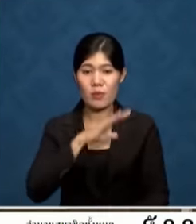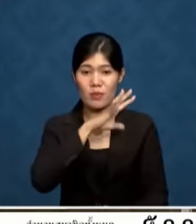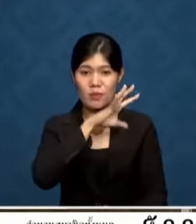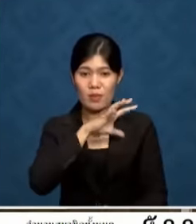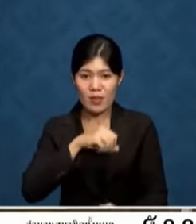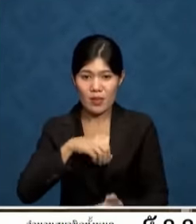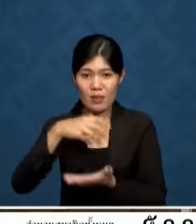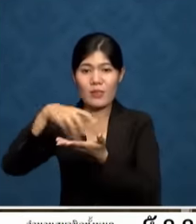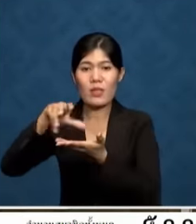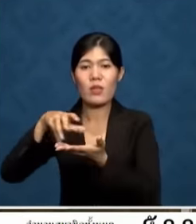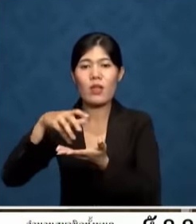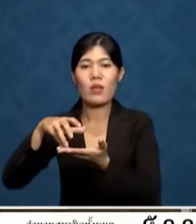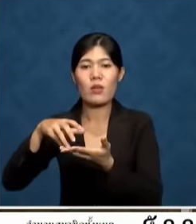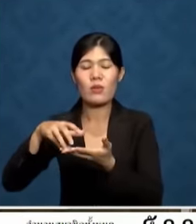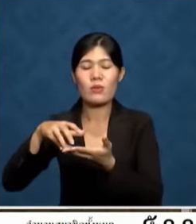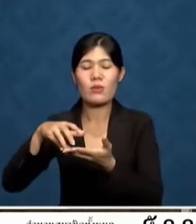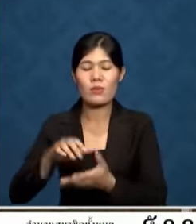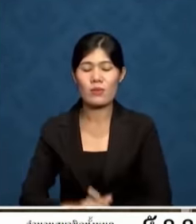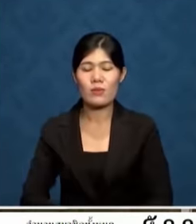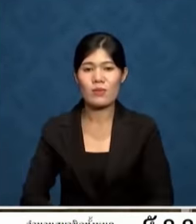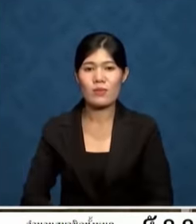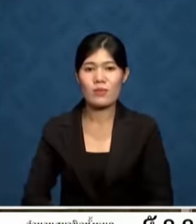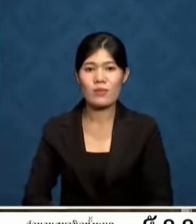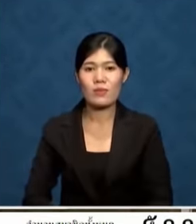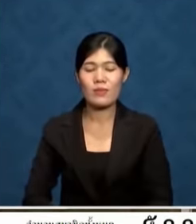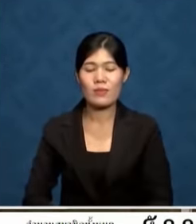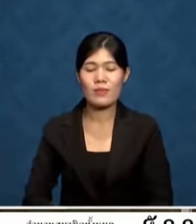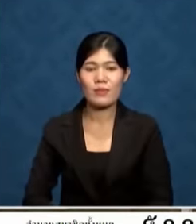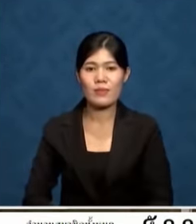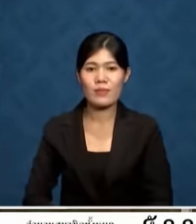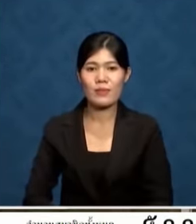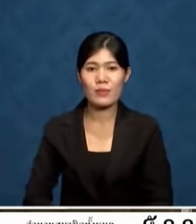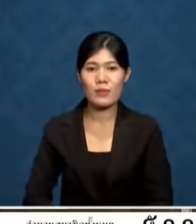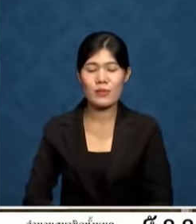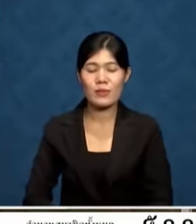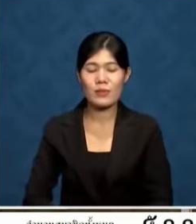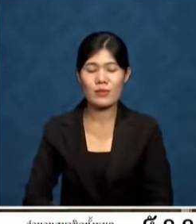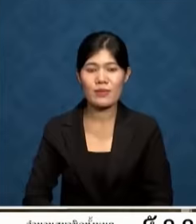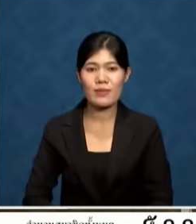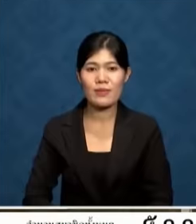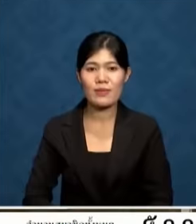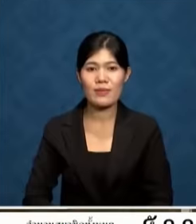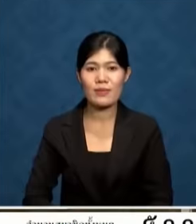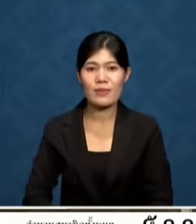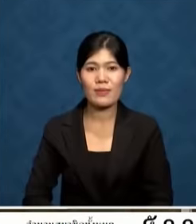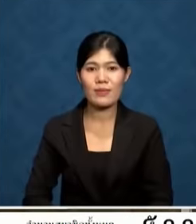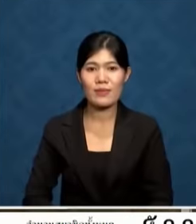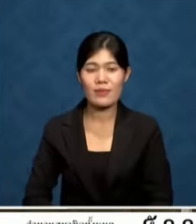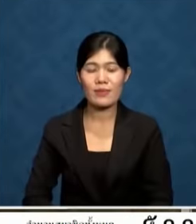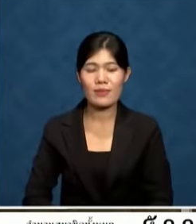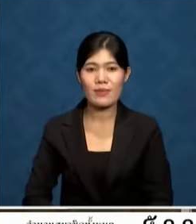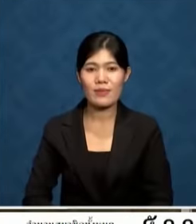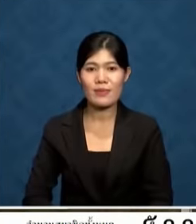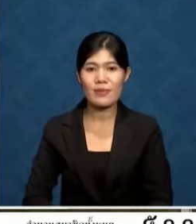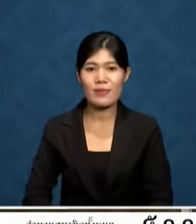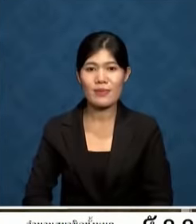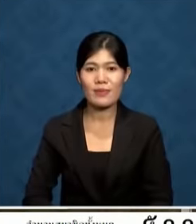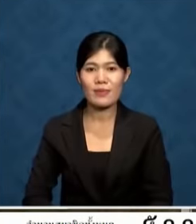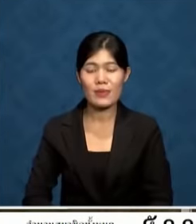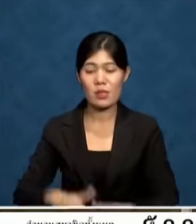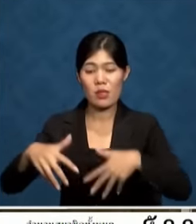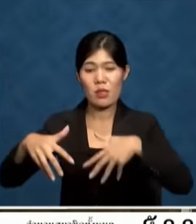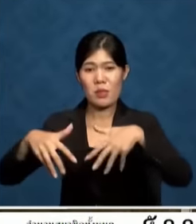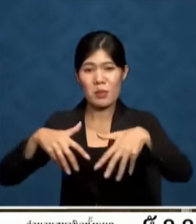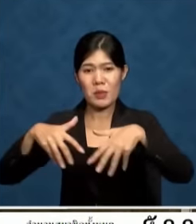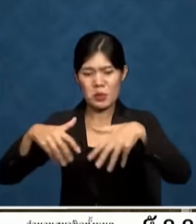ผ่านท่านประธานก็คือคำถามที่บอกว่าสิ่งที่ประชาชนต้องการให้รัฐบาล